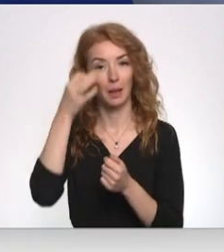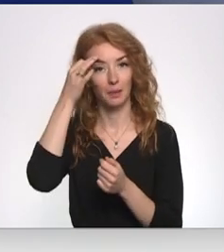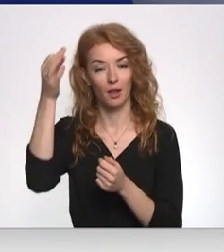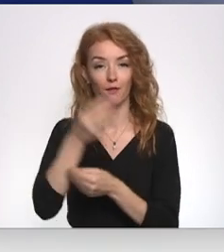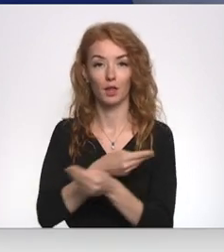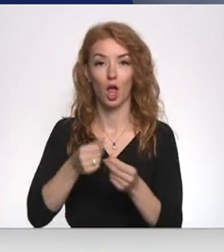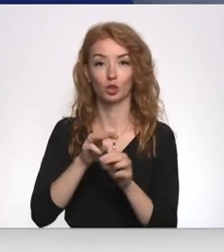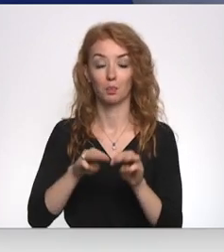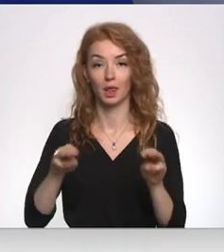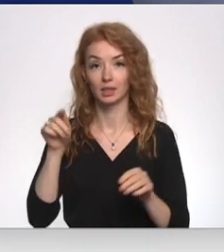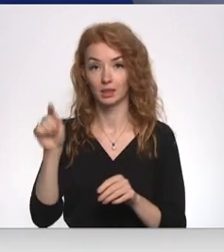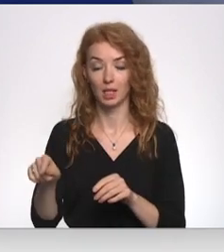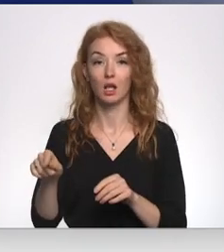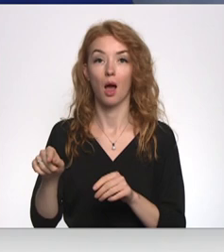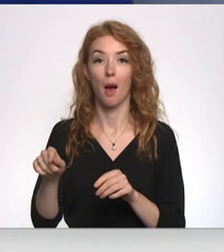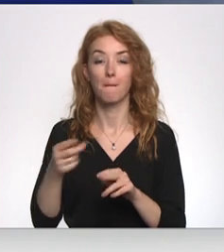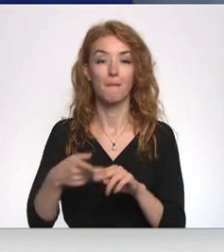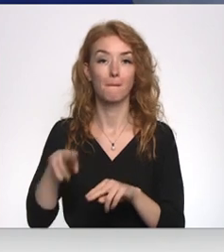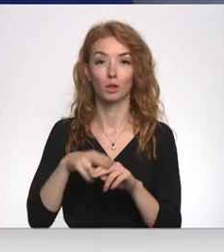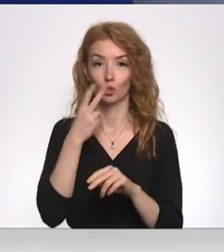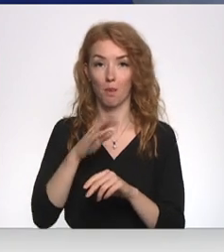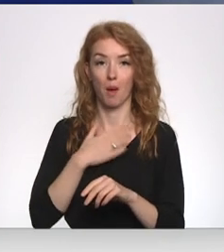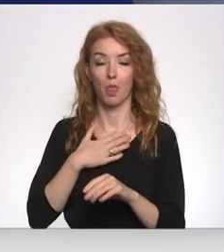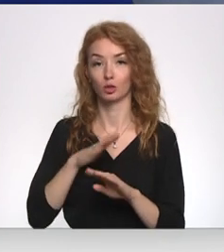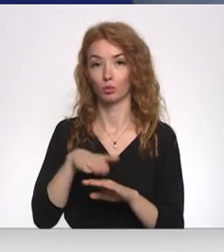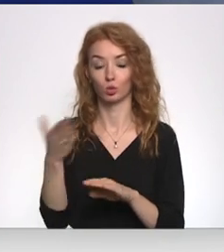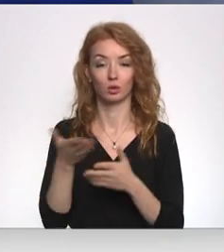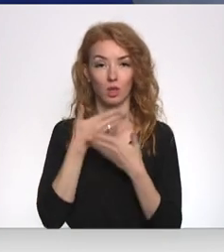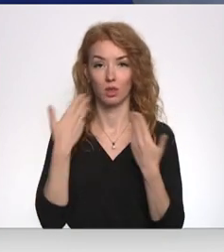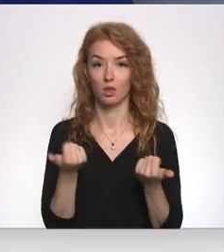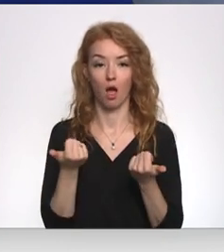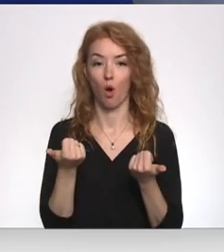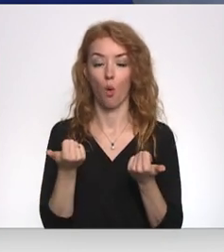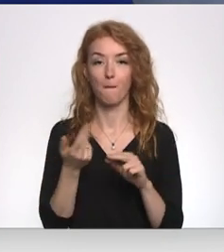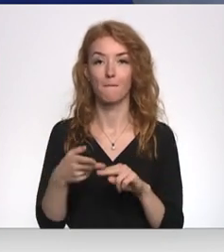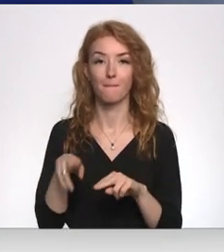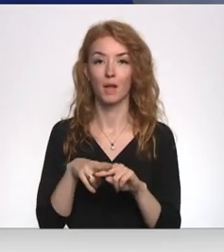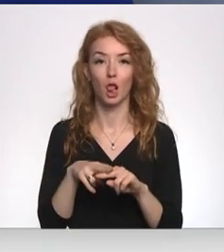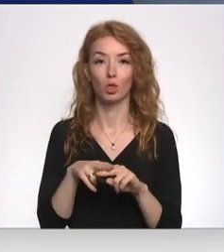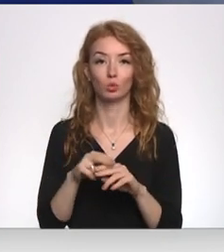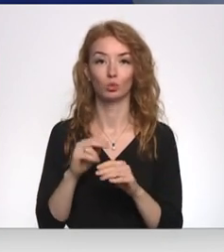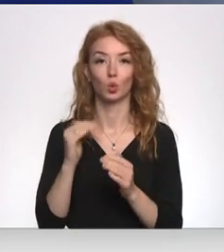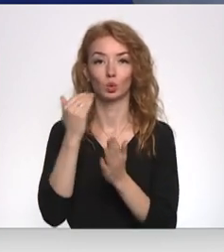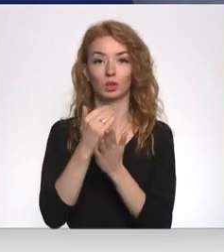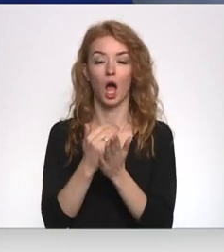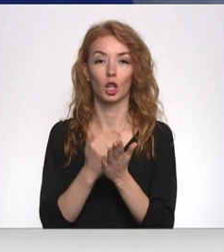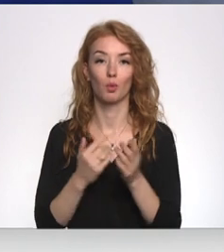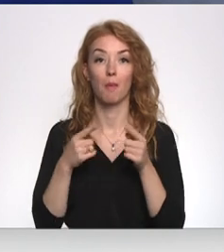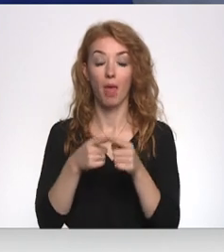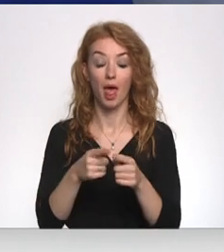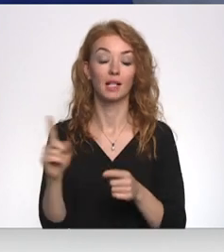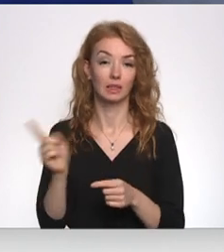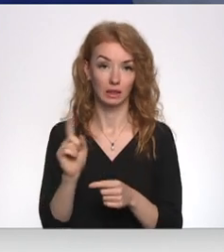Finanšu ministrijā. Tur papildus no manas puses nav tāda papildus uzstādījuma. Tas mērķis